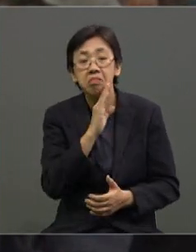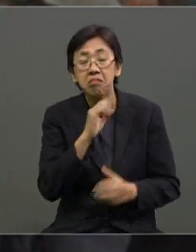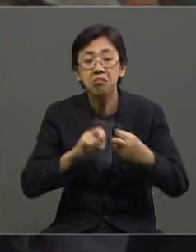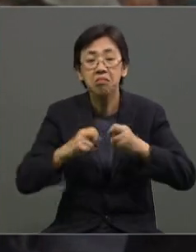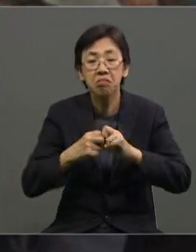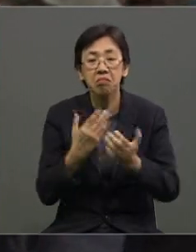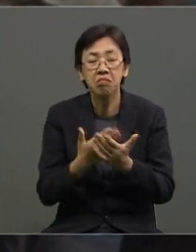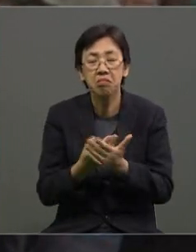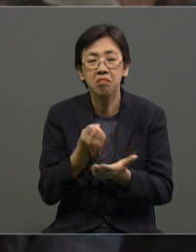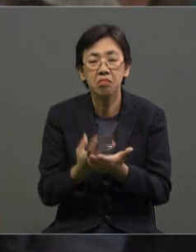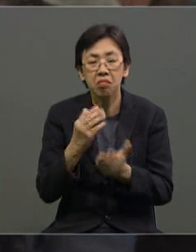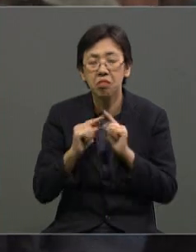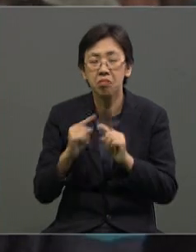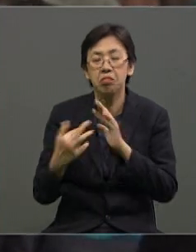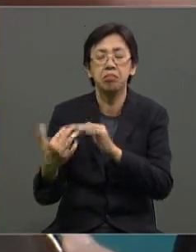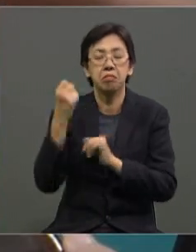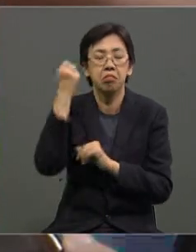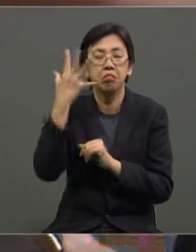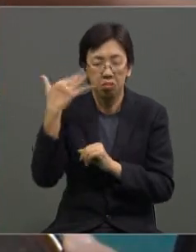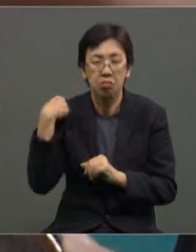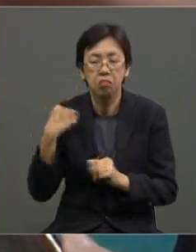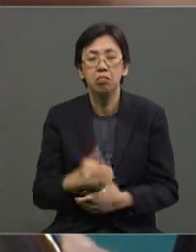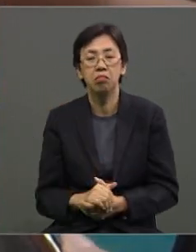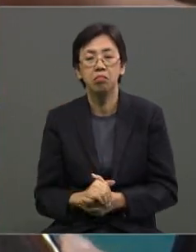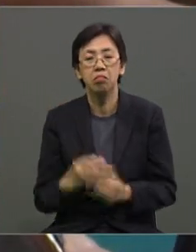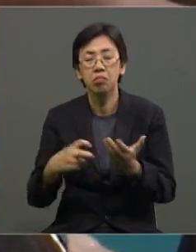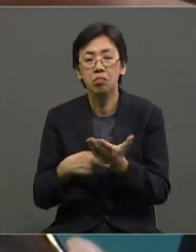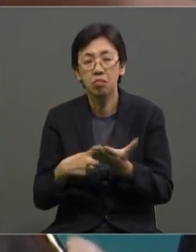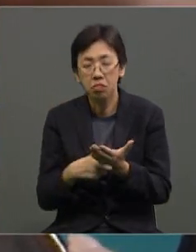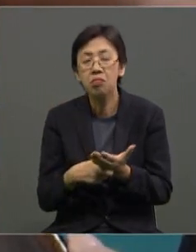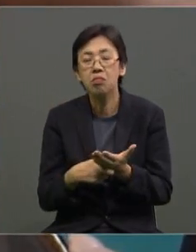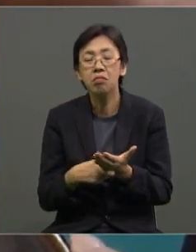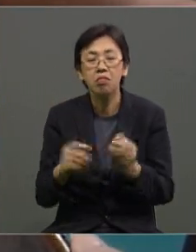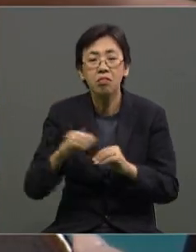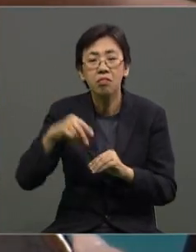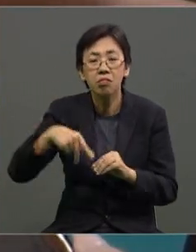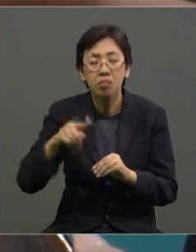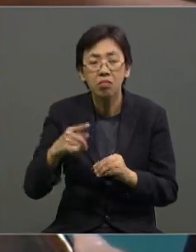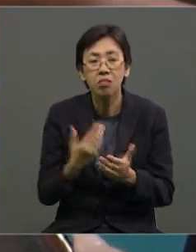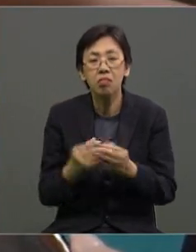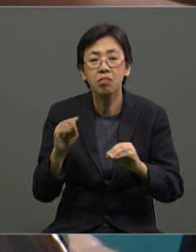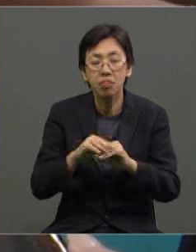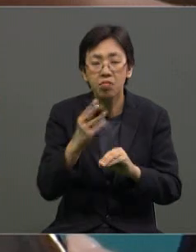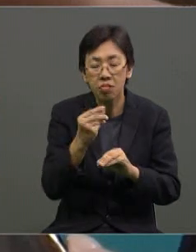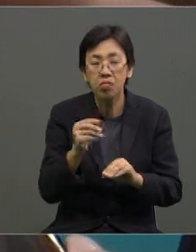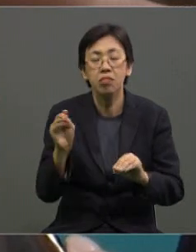าที่สื่อสารกันไม่เข้าใจลักษณะนี้อยู่ตั๋วเสริมเนี่ยจะมีตามระยะทางนะคะเพิ่มขึ้นเนี่ยประมาณเฉลี่ย